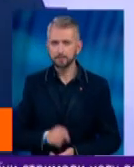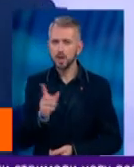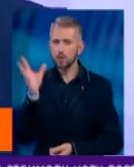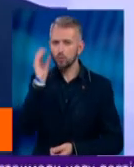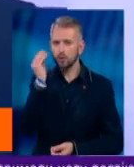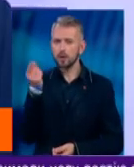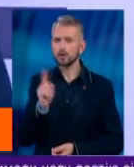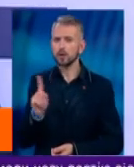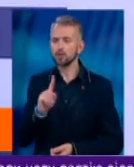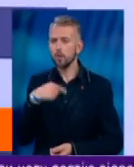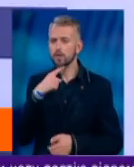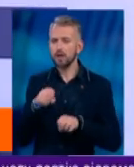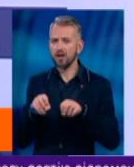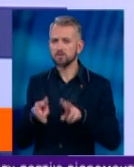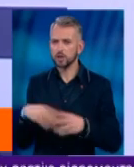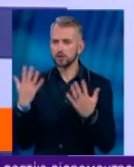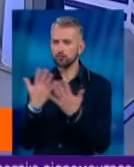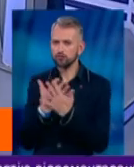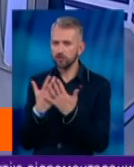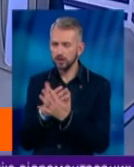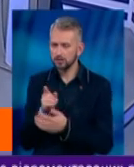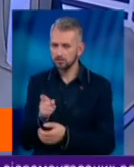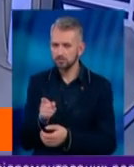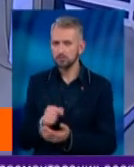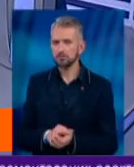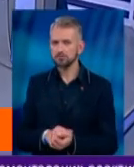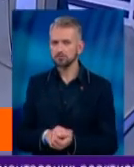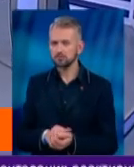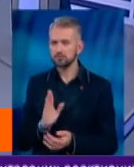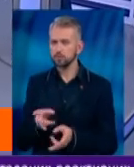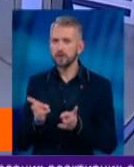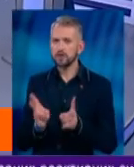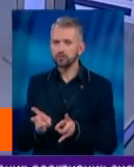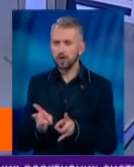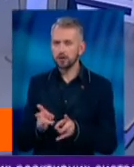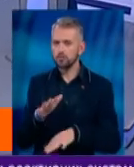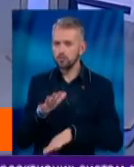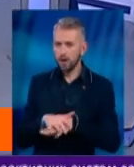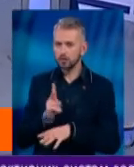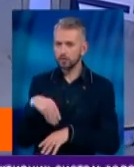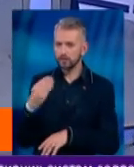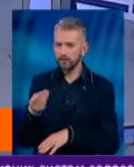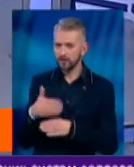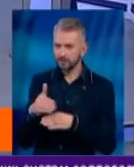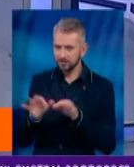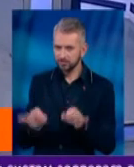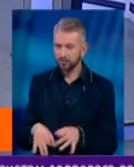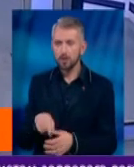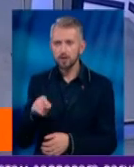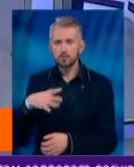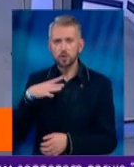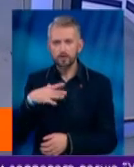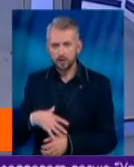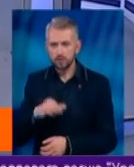те, що і говорили експерти в сюжеті, певним чином страждатиме навіть ті самі банки, які видавали кредити. Ну, тобто їм